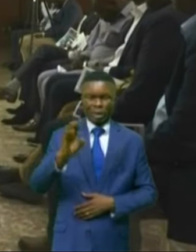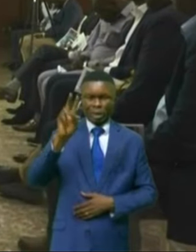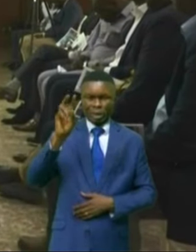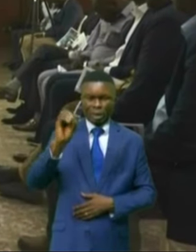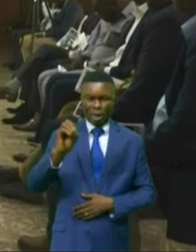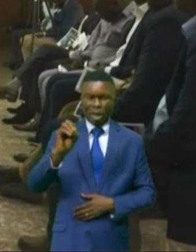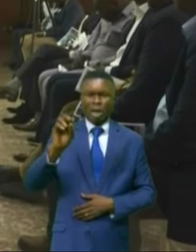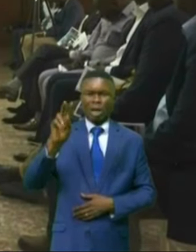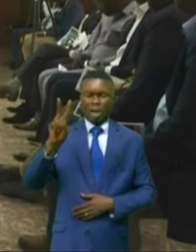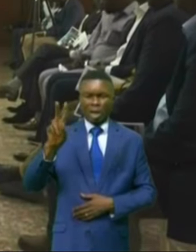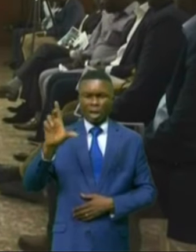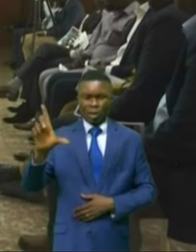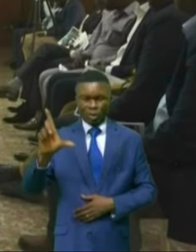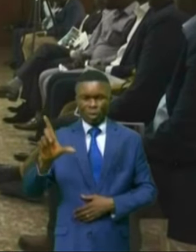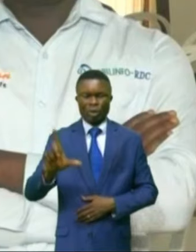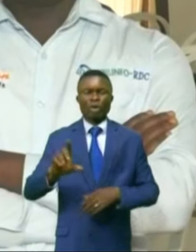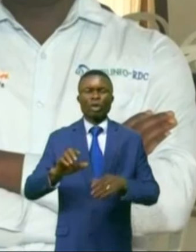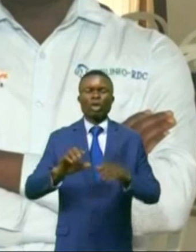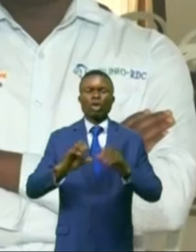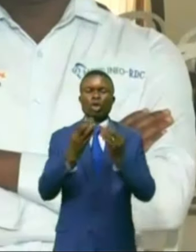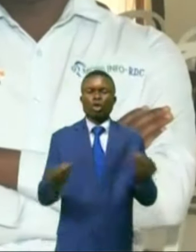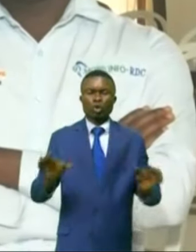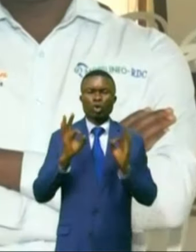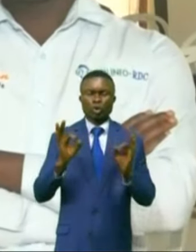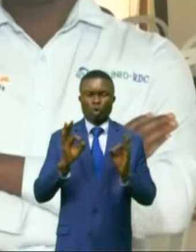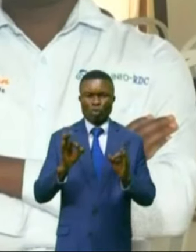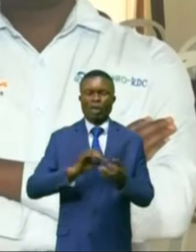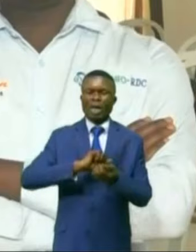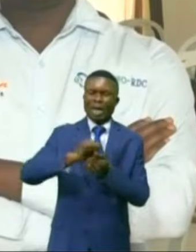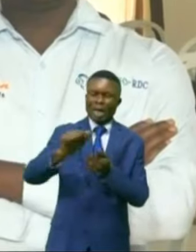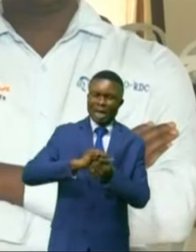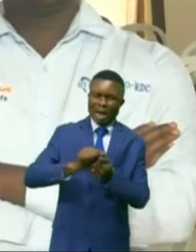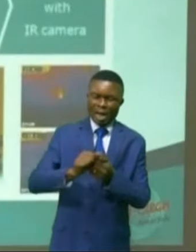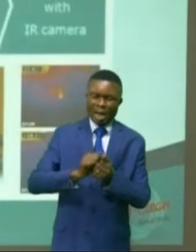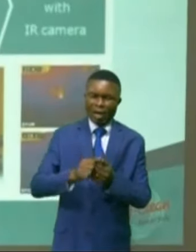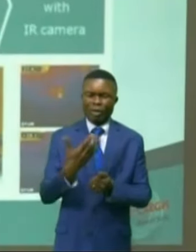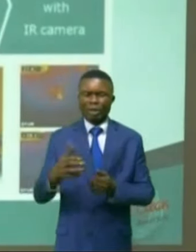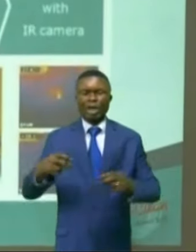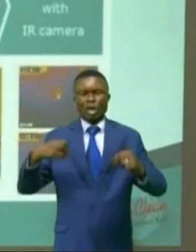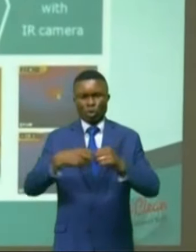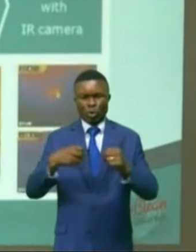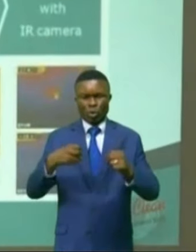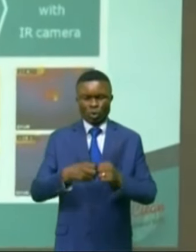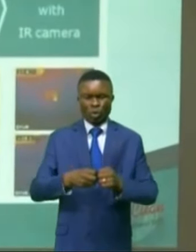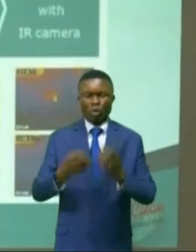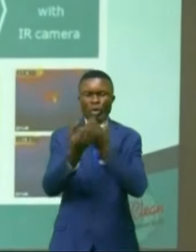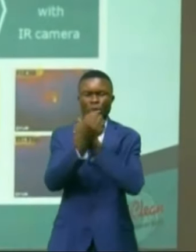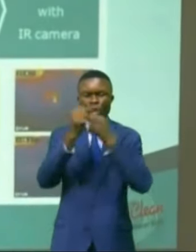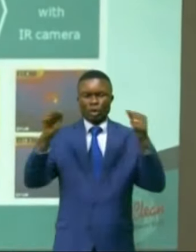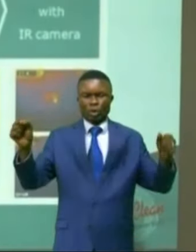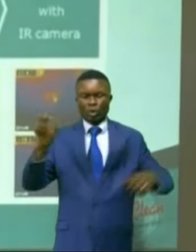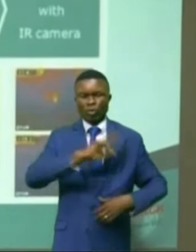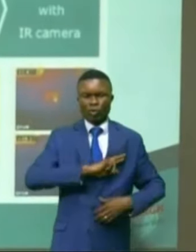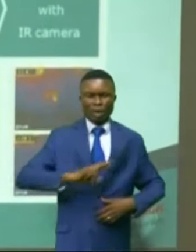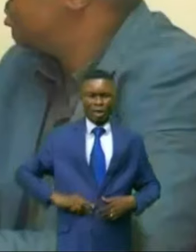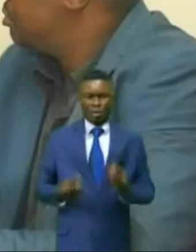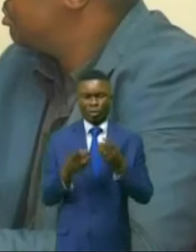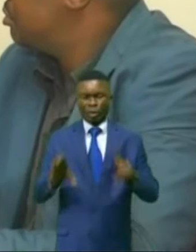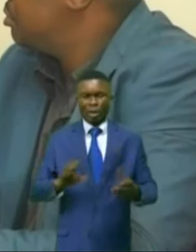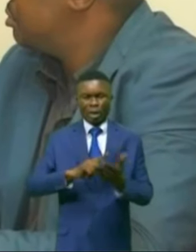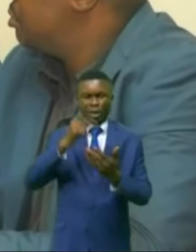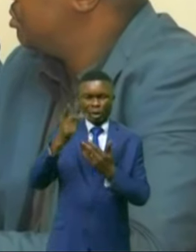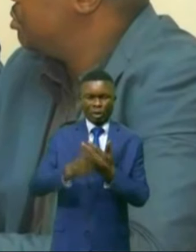solution innovante de lavage des équipements électriques qui s'offre à la République démocratique du Congo. Dans le cadre